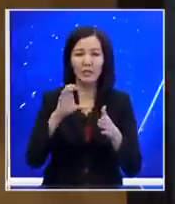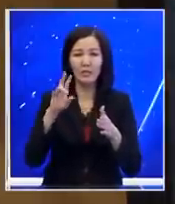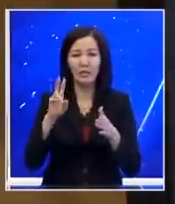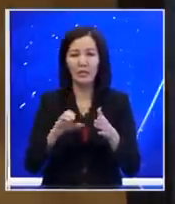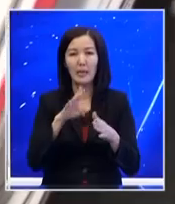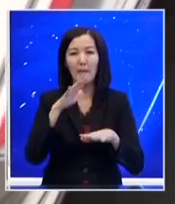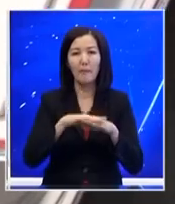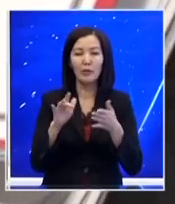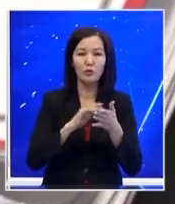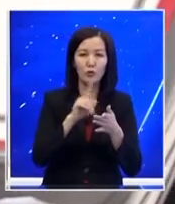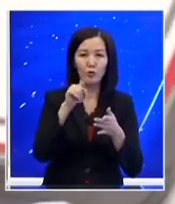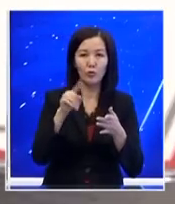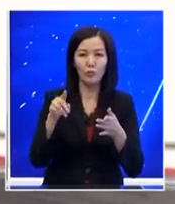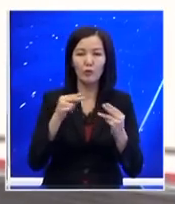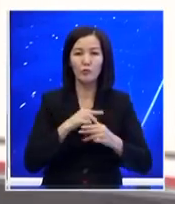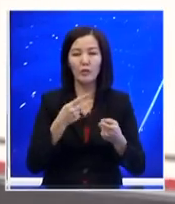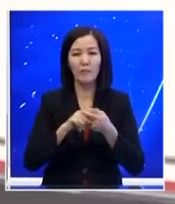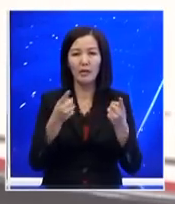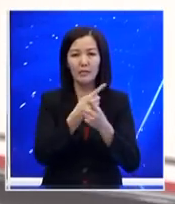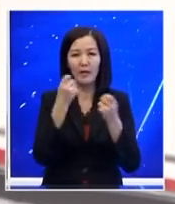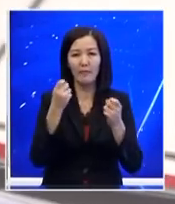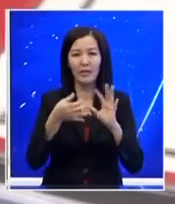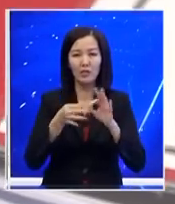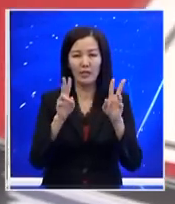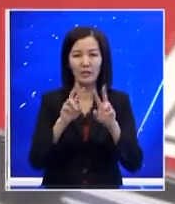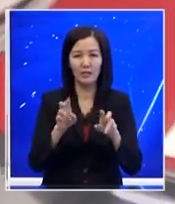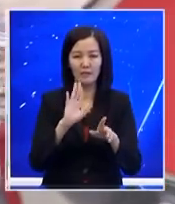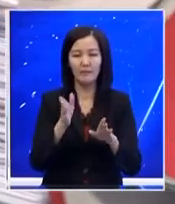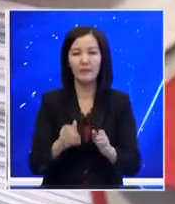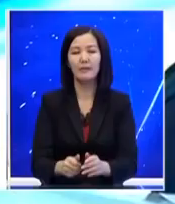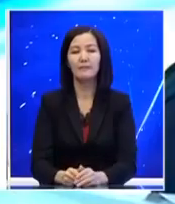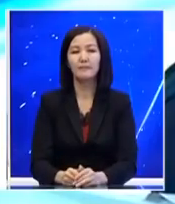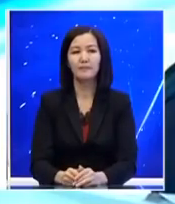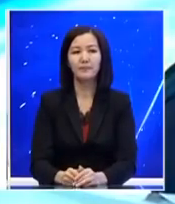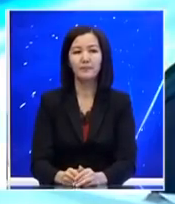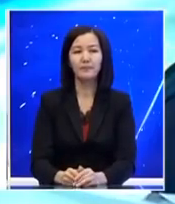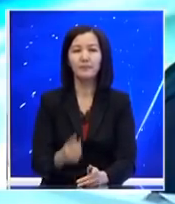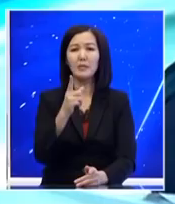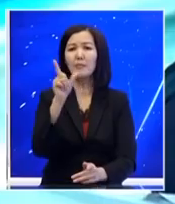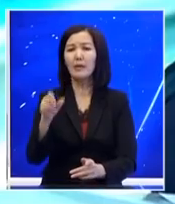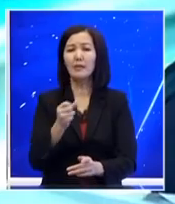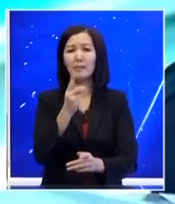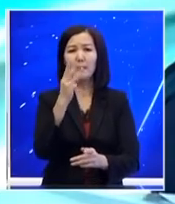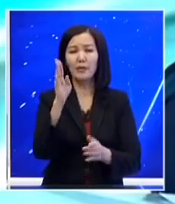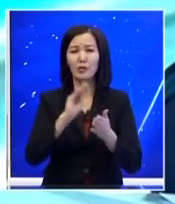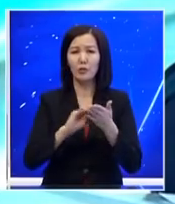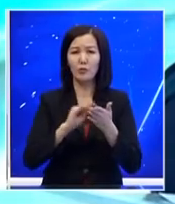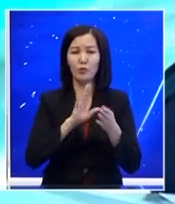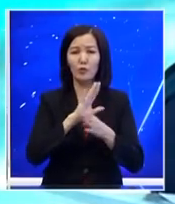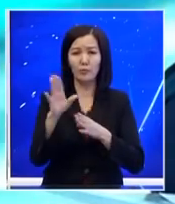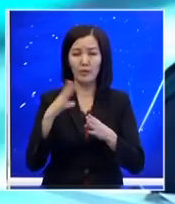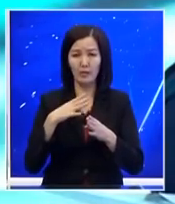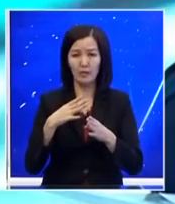банк шотының номері жұмысына қатысты мағлұматтар айрықша екшеленеді. Бір адам бірнеше рет өтінішін тастап